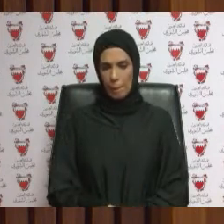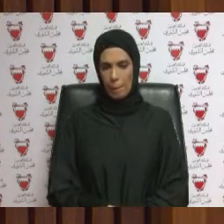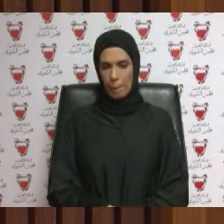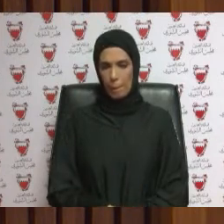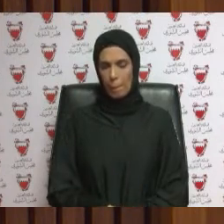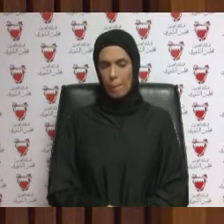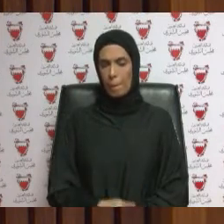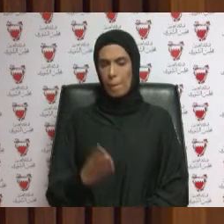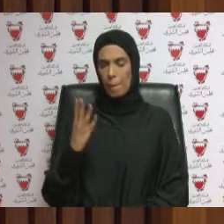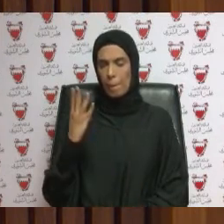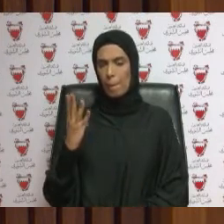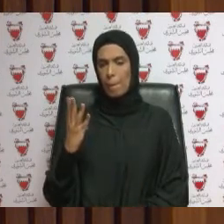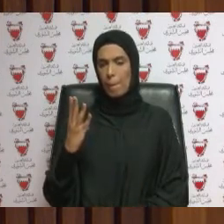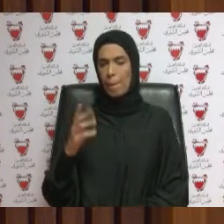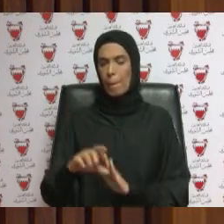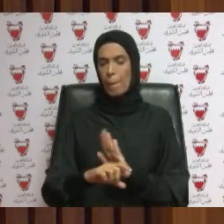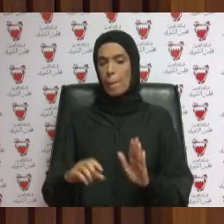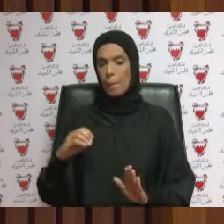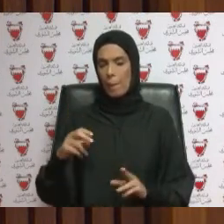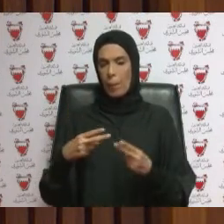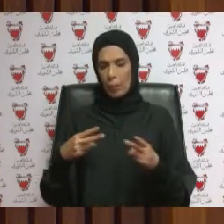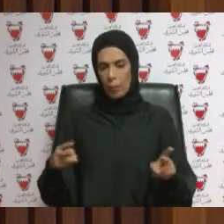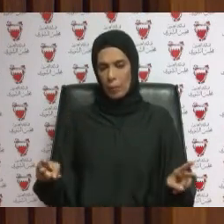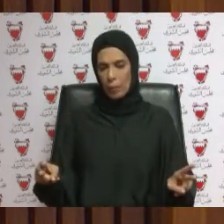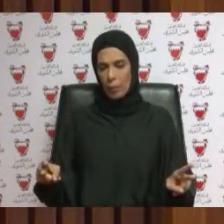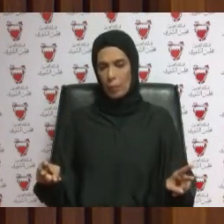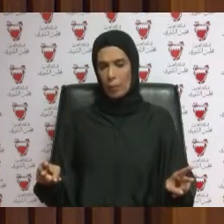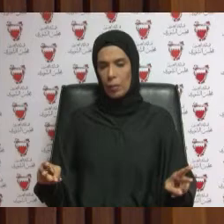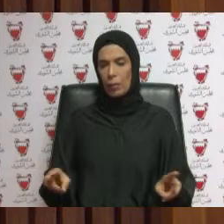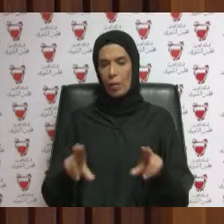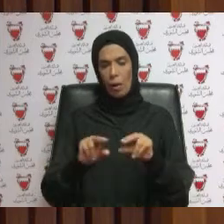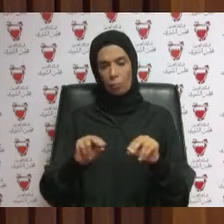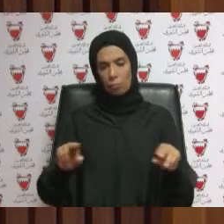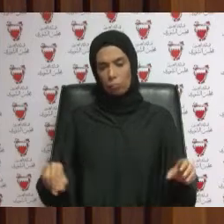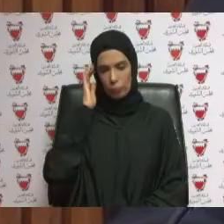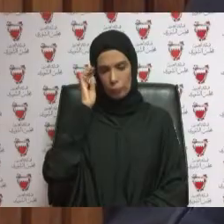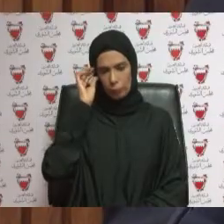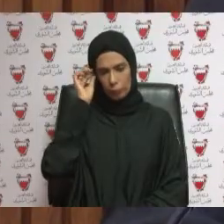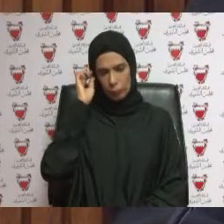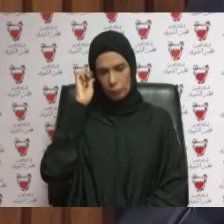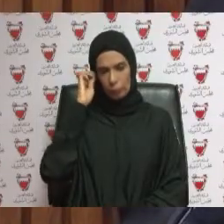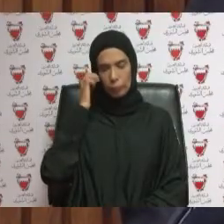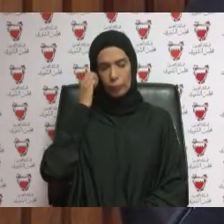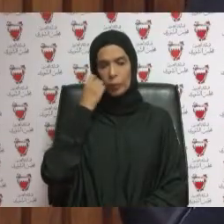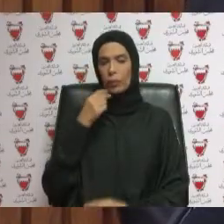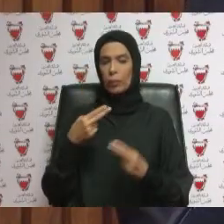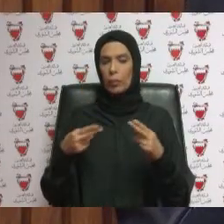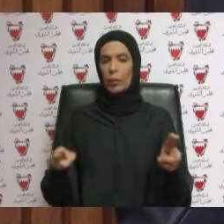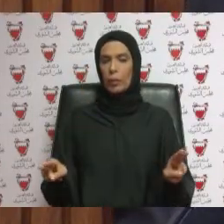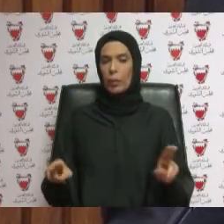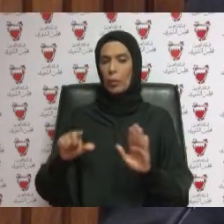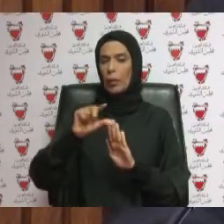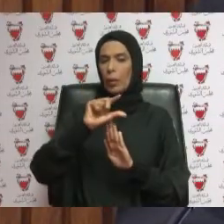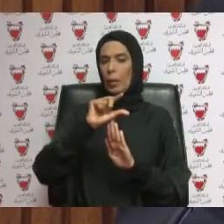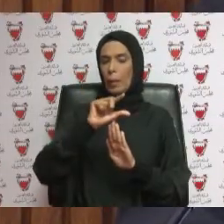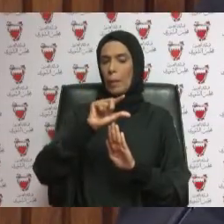المادة أربعة البند جيم، الموافقة على المادة كما وردت في مشروع القانون. طيب، الموافقون على مقدمة